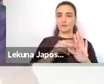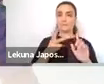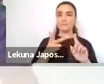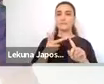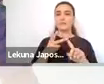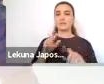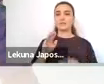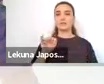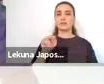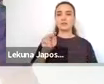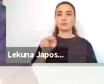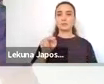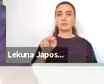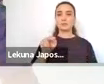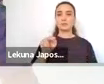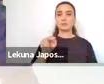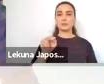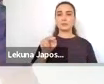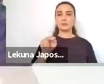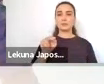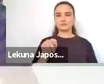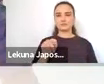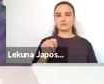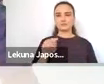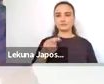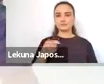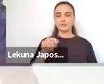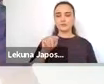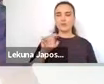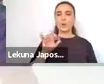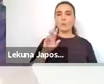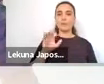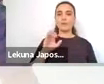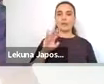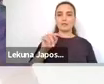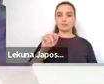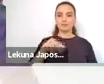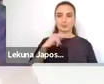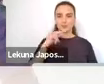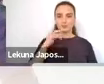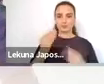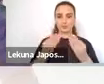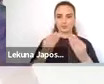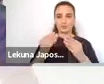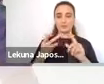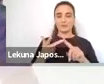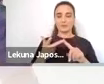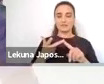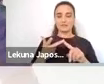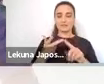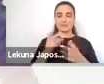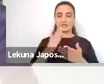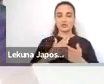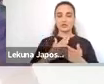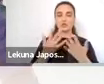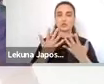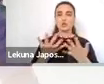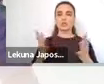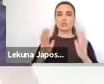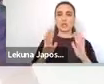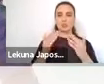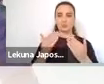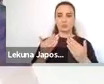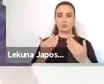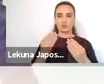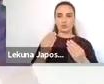არის, რასაც თქვი, ესეთი ობიექტზე ორიენტირებული თამაში და მესამე არის სოციალური თამაშები,